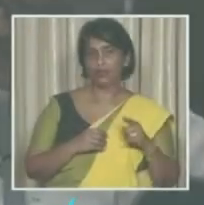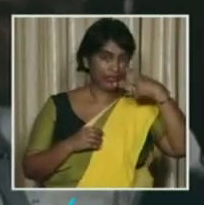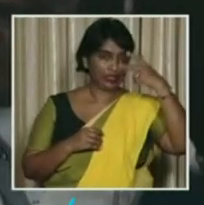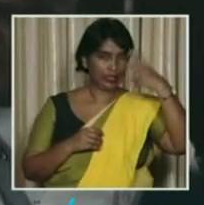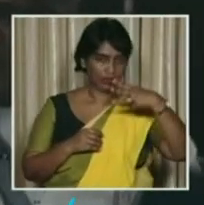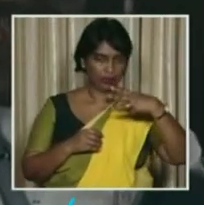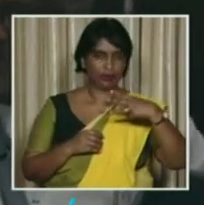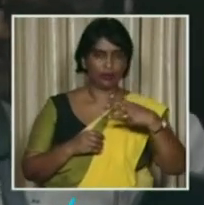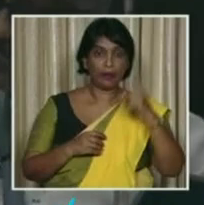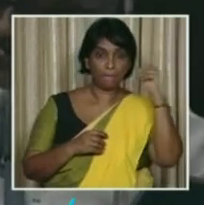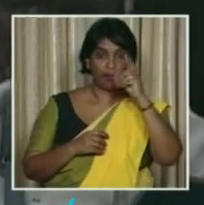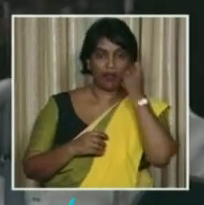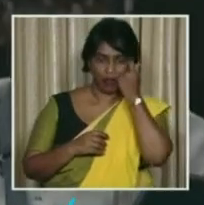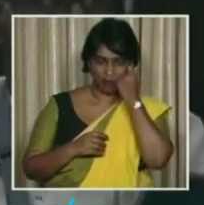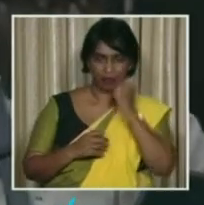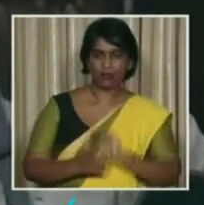තුන පළවෙනි යෝජනා